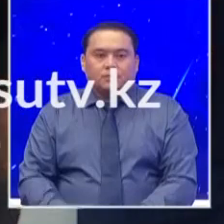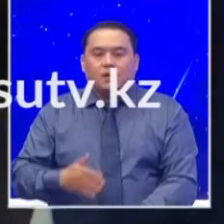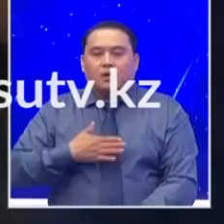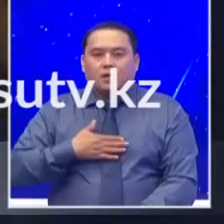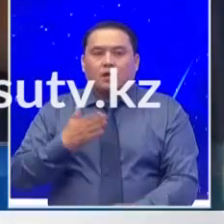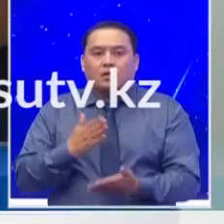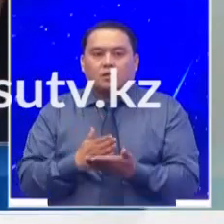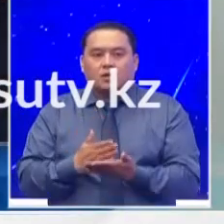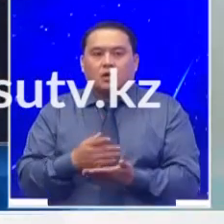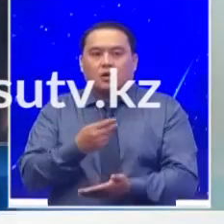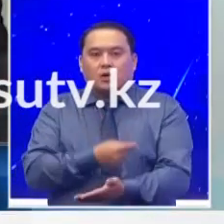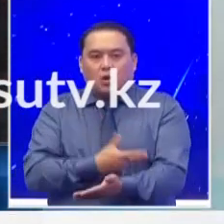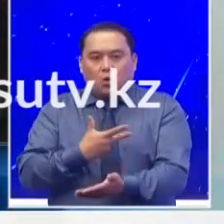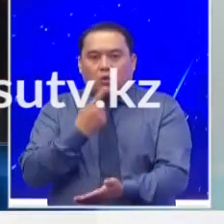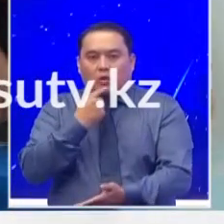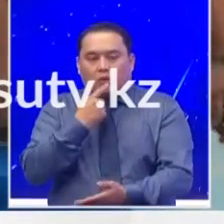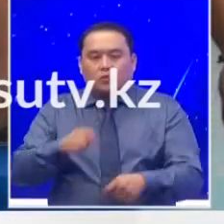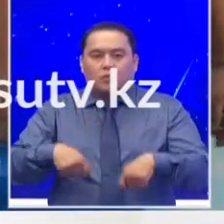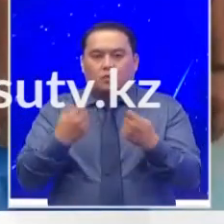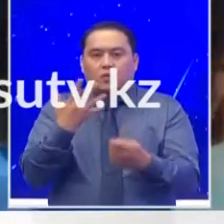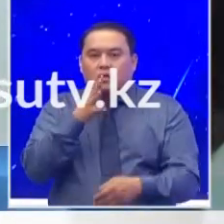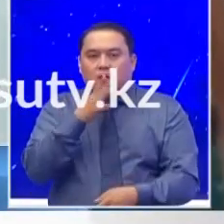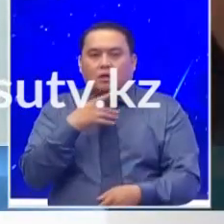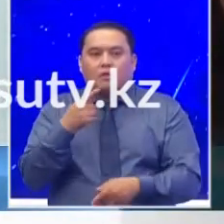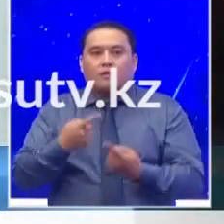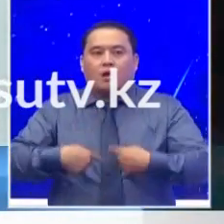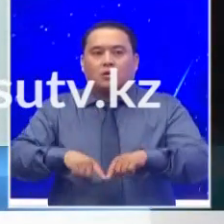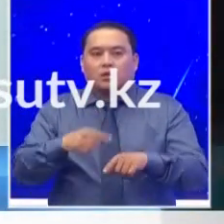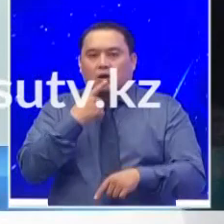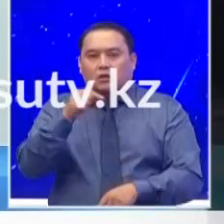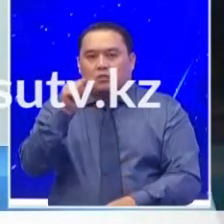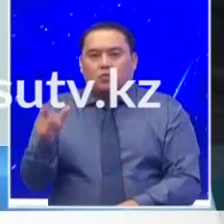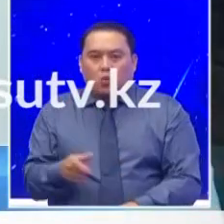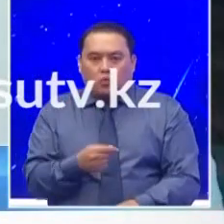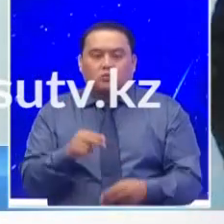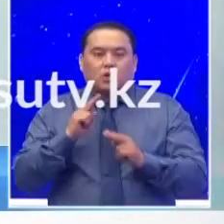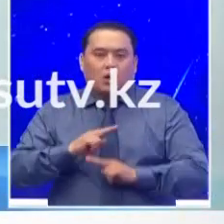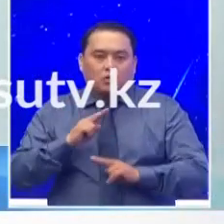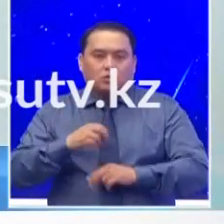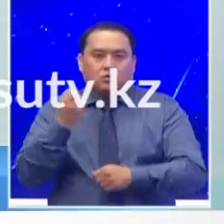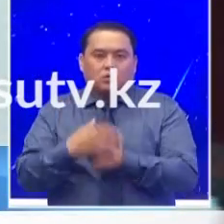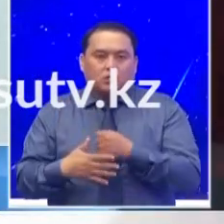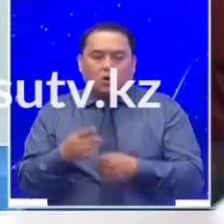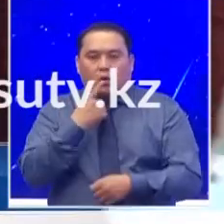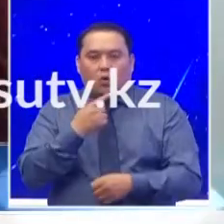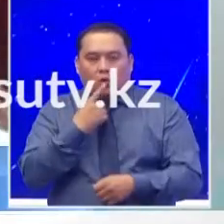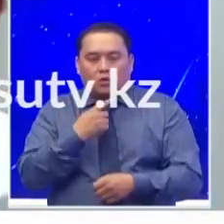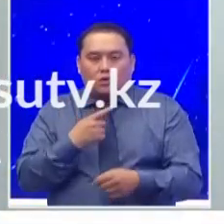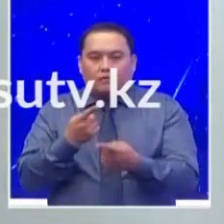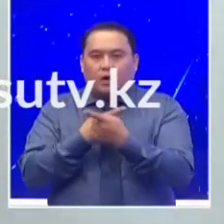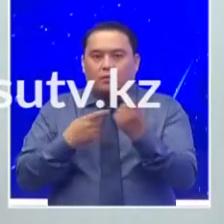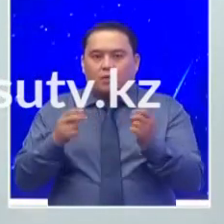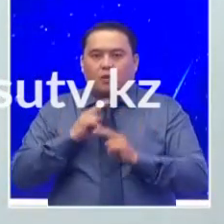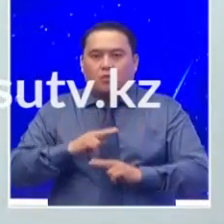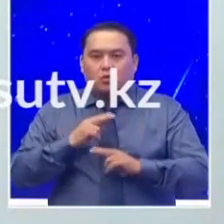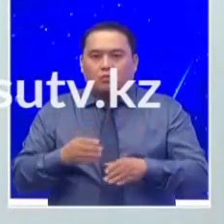Я являюсь донором уже более 5 лет. Столько же наша организация «Красный полумесяц» сотрудничает с Центром крови. Мы ведем информационную